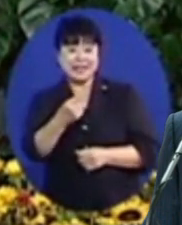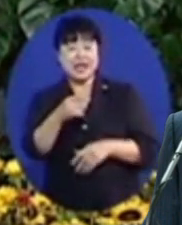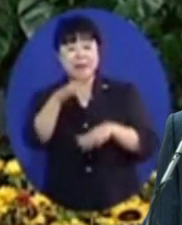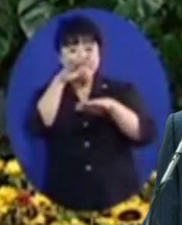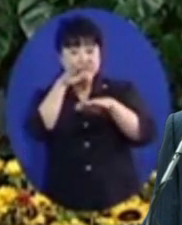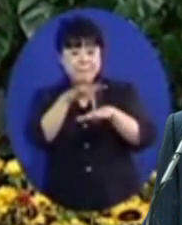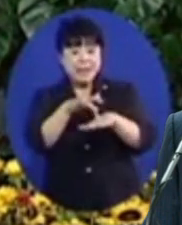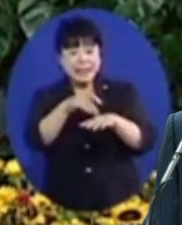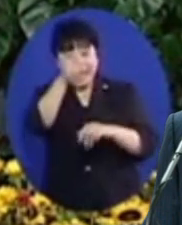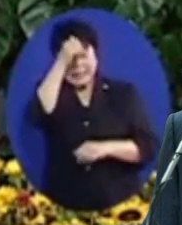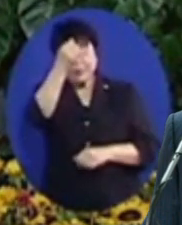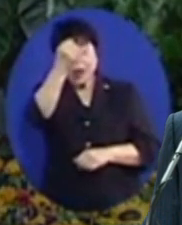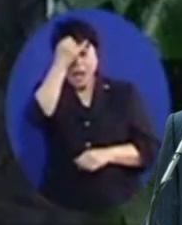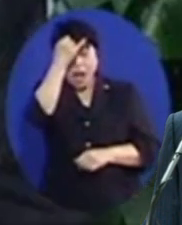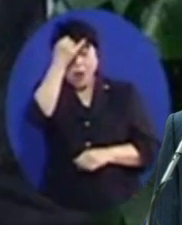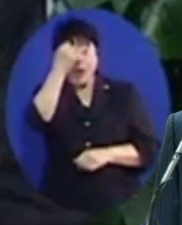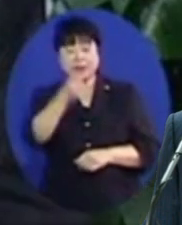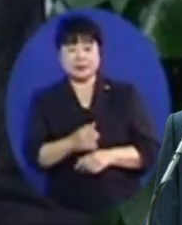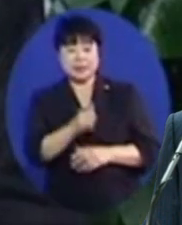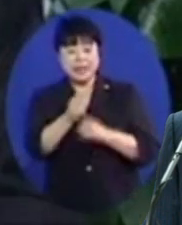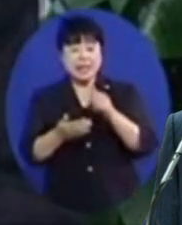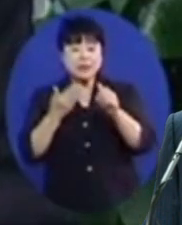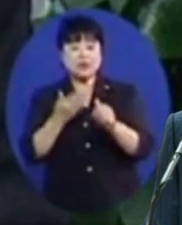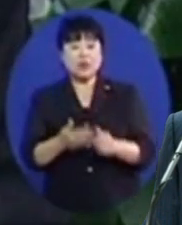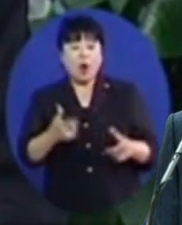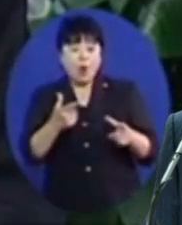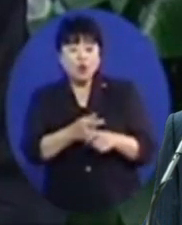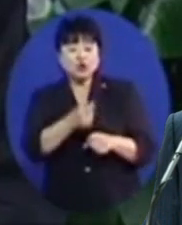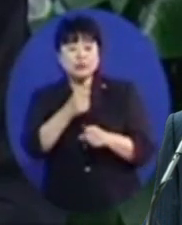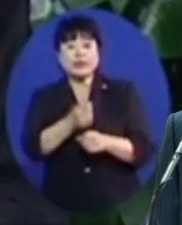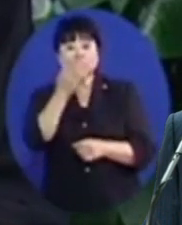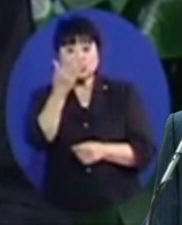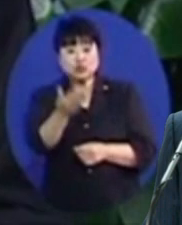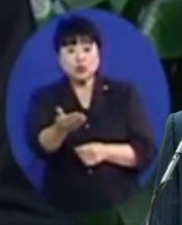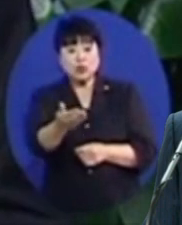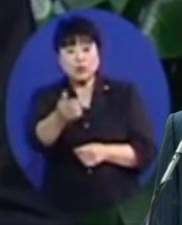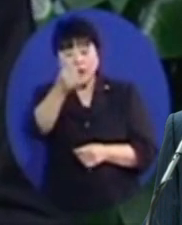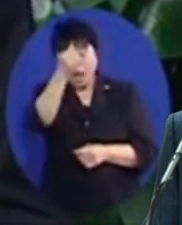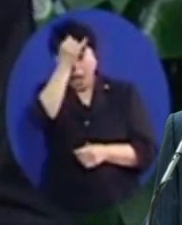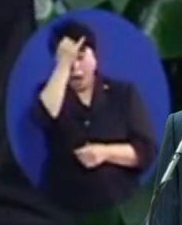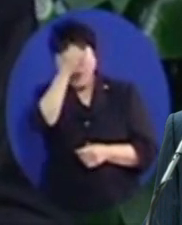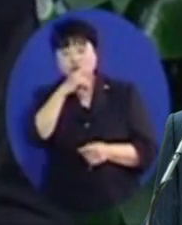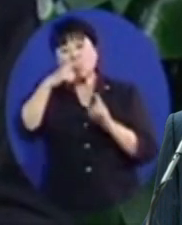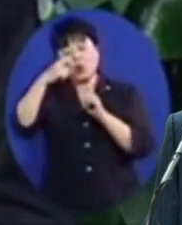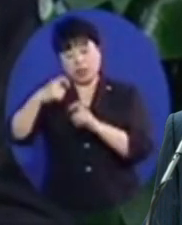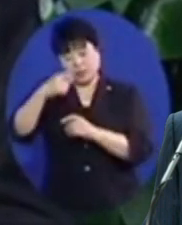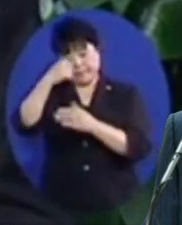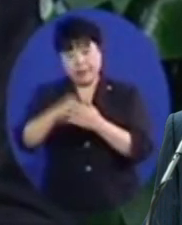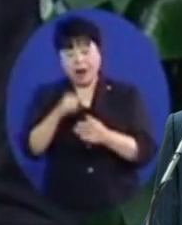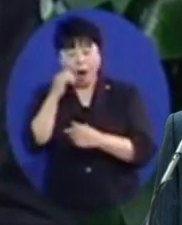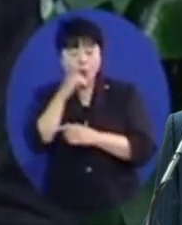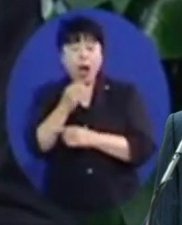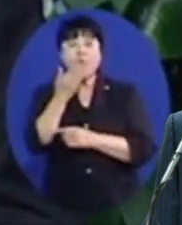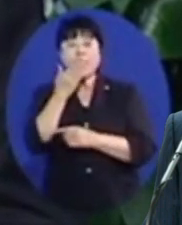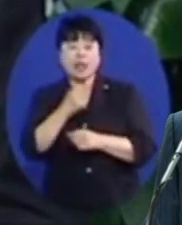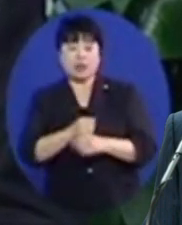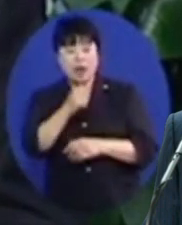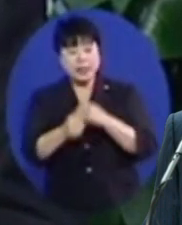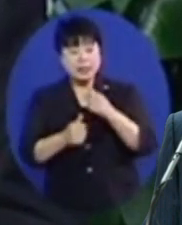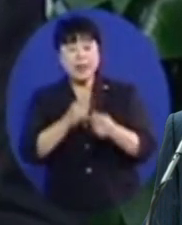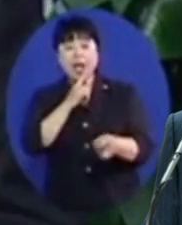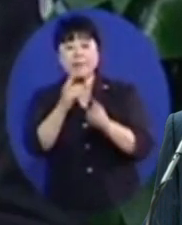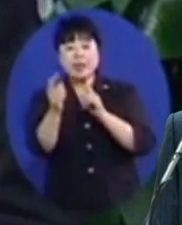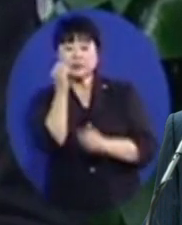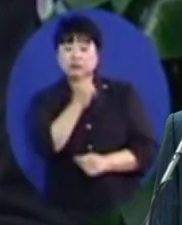마귀가 아담과 하와를 하나님과 원수되게 만들었습니다. 하와를 꾀해서 선악과를 따먹게 함으로 하나님의